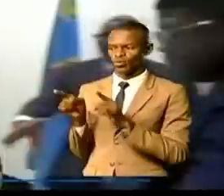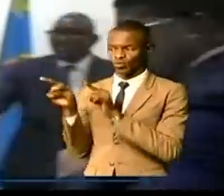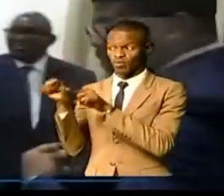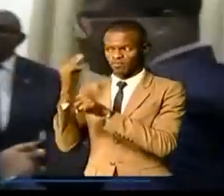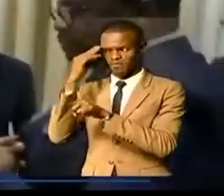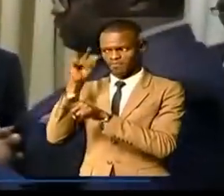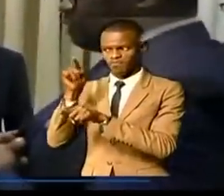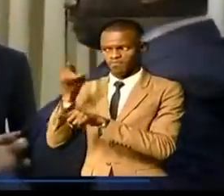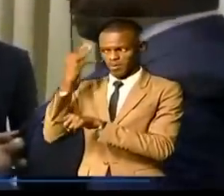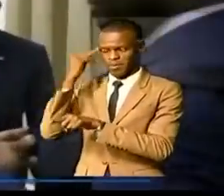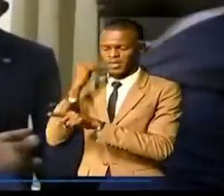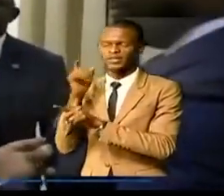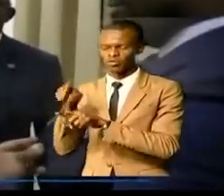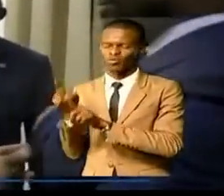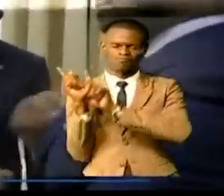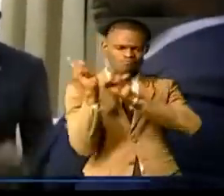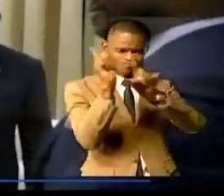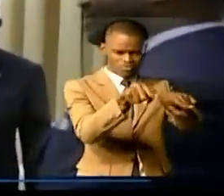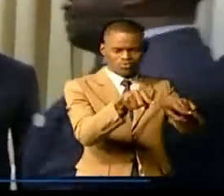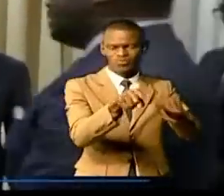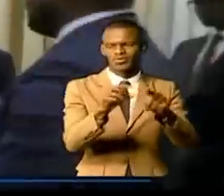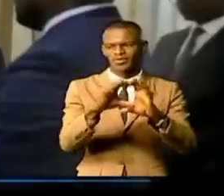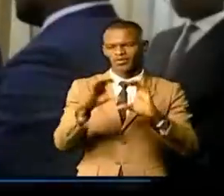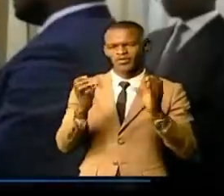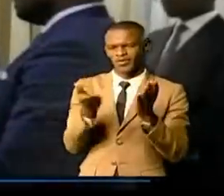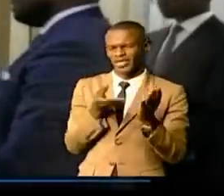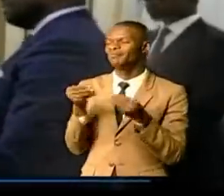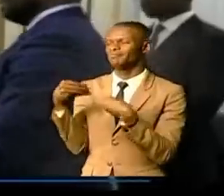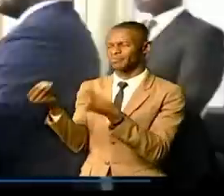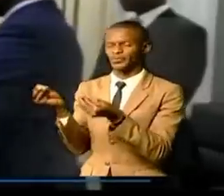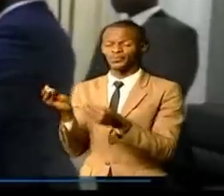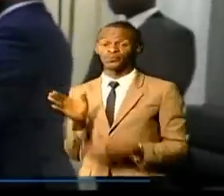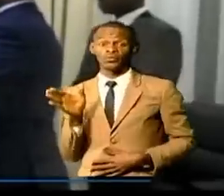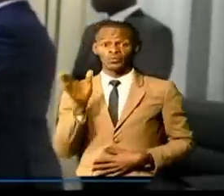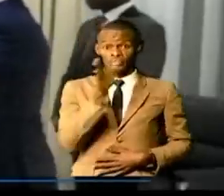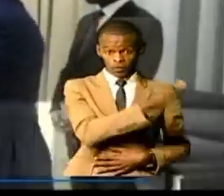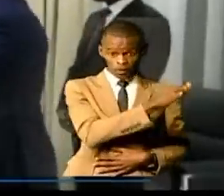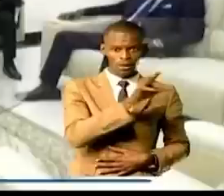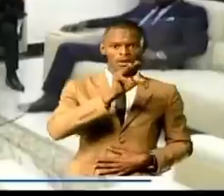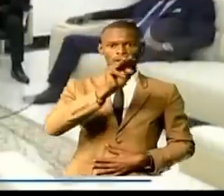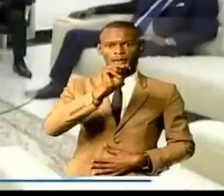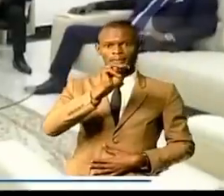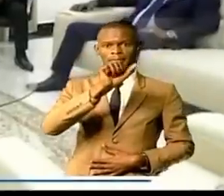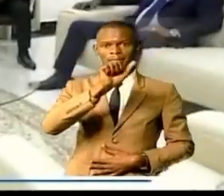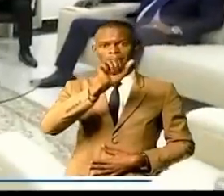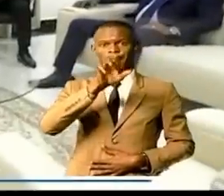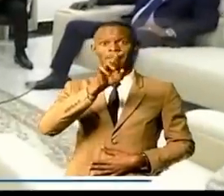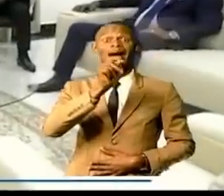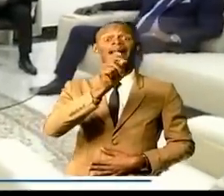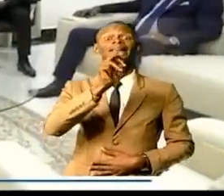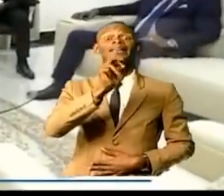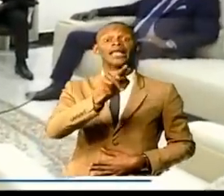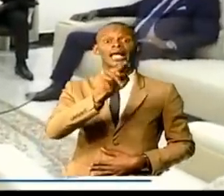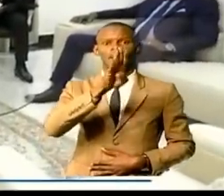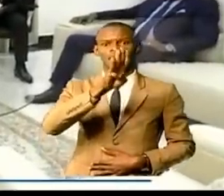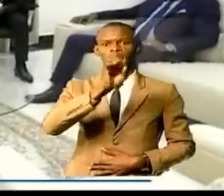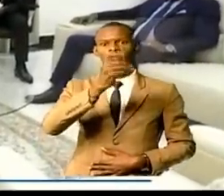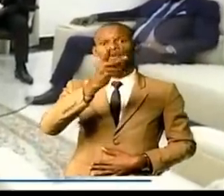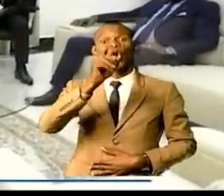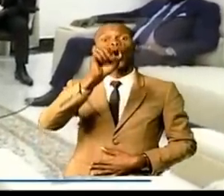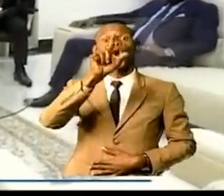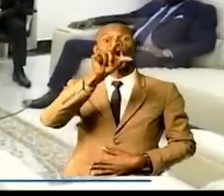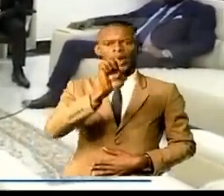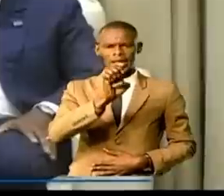autre décor, le boxeur congolais Martin Bakolé, poids lourd de la catégorie WBC, a fait honneur au Premier ministre et chef